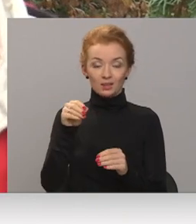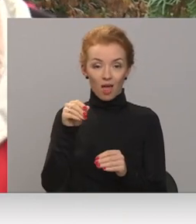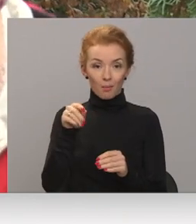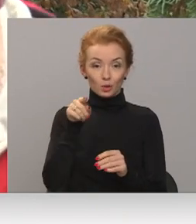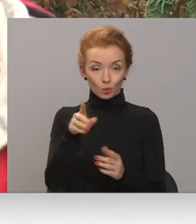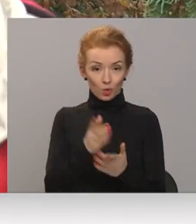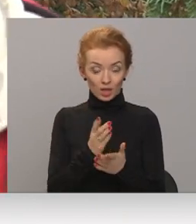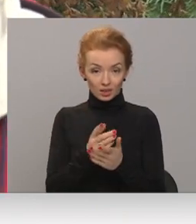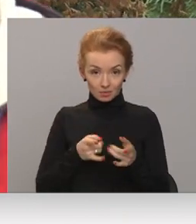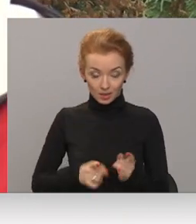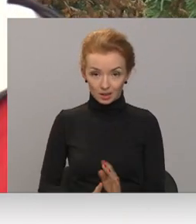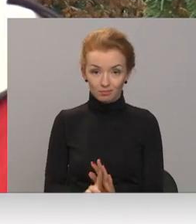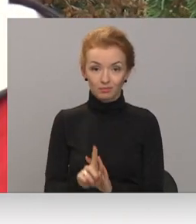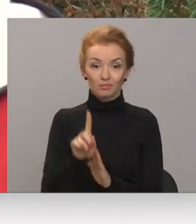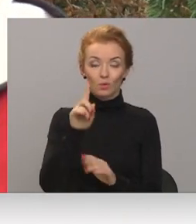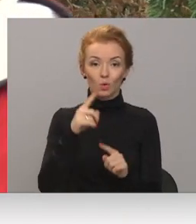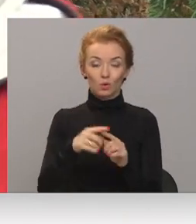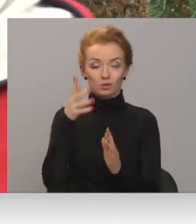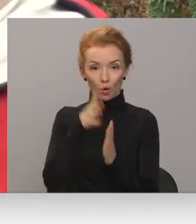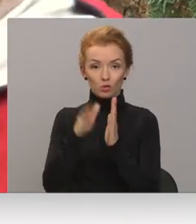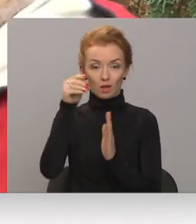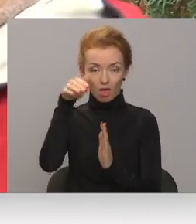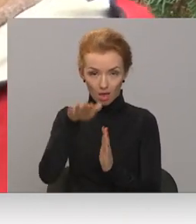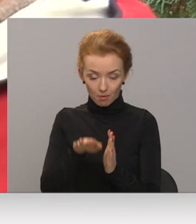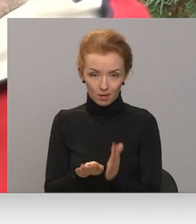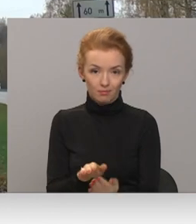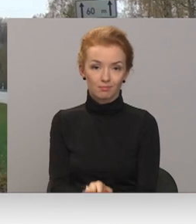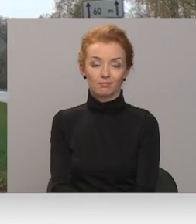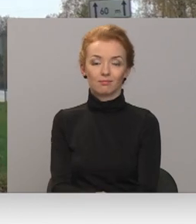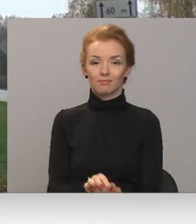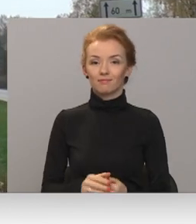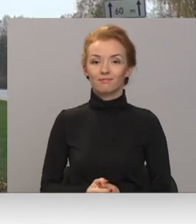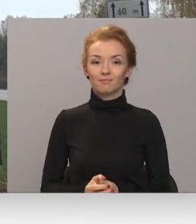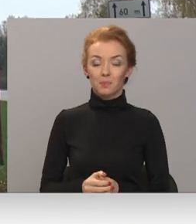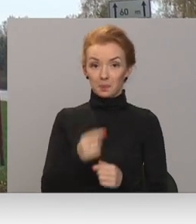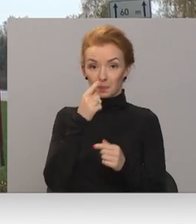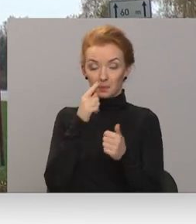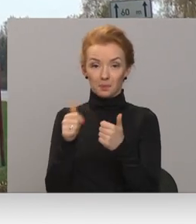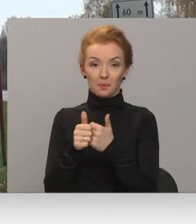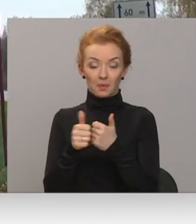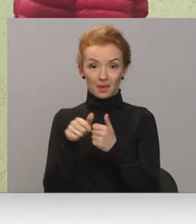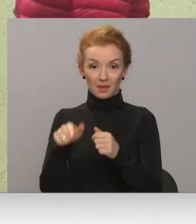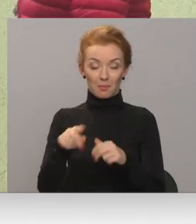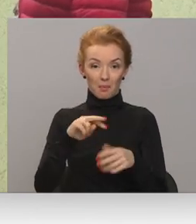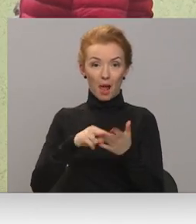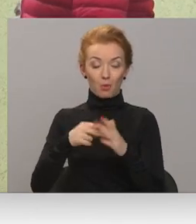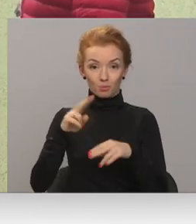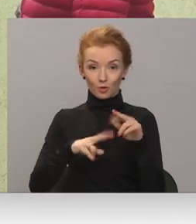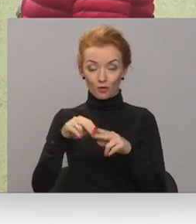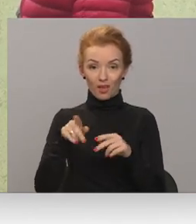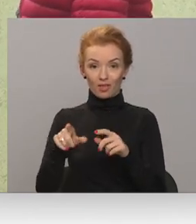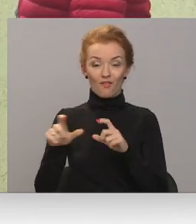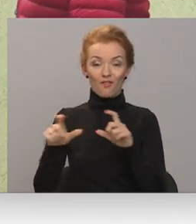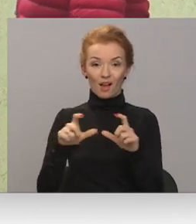esi nācis, un pa zemi tev ir jāpaliek. Netālu no iecerētās krematoriju vietas esošā